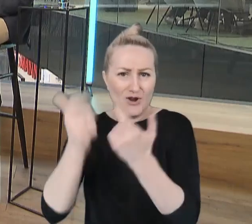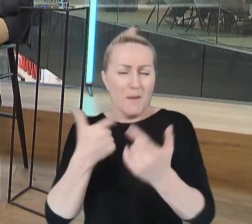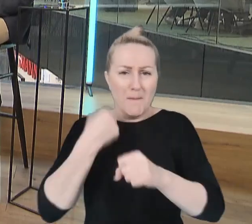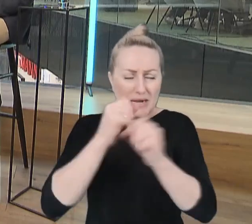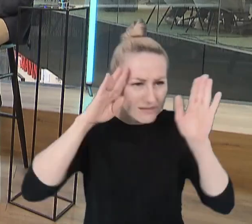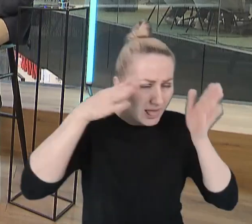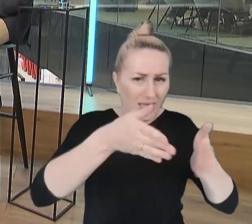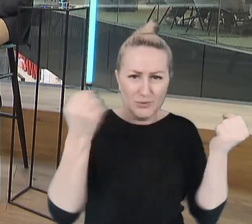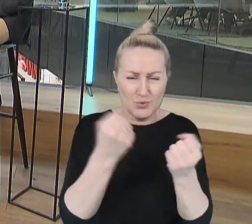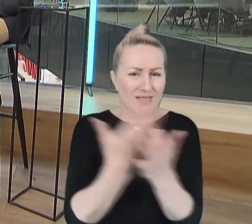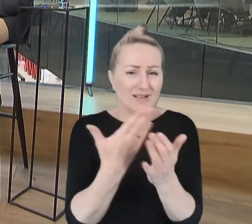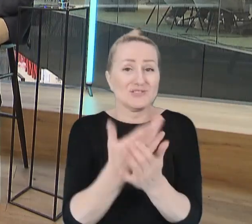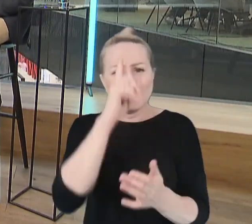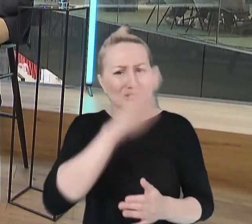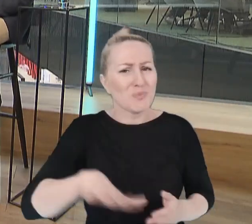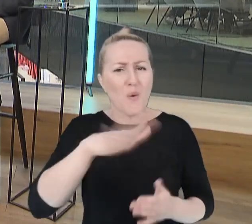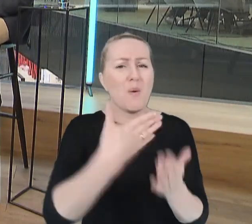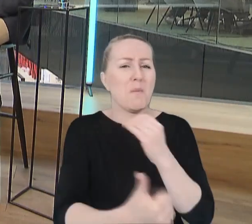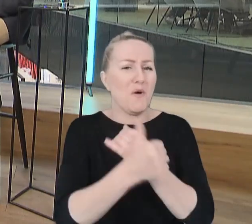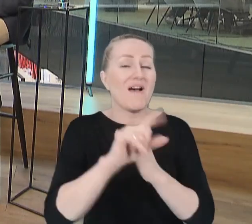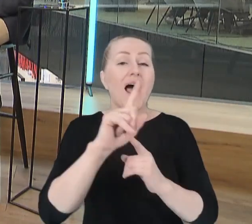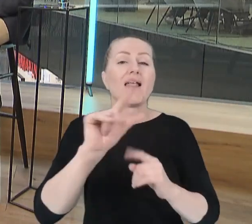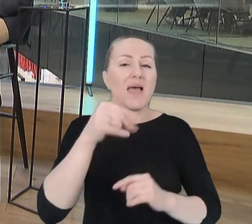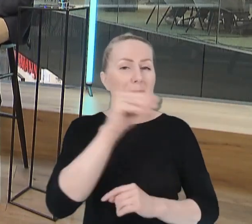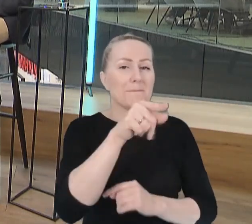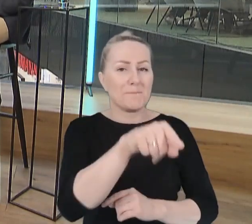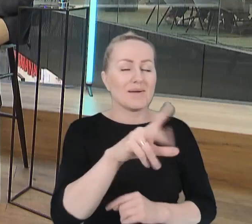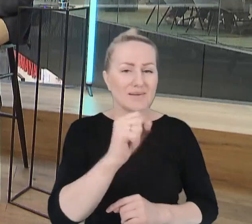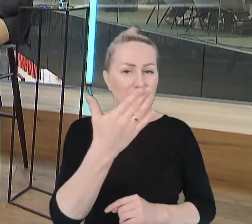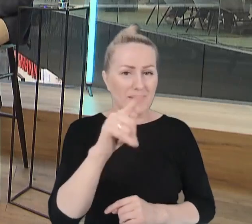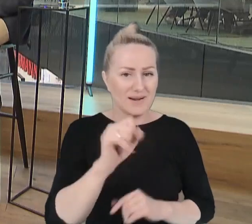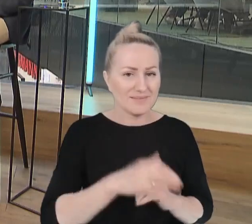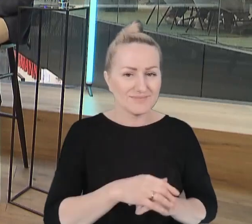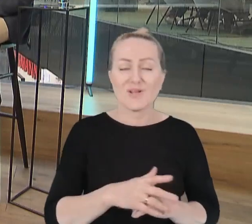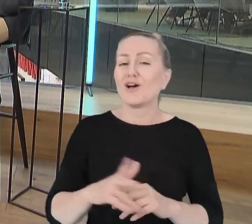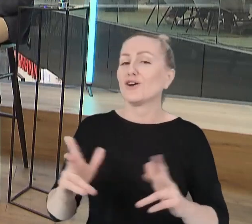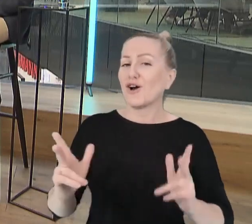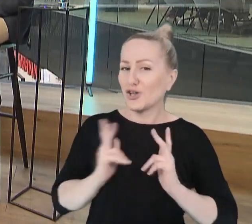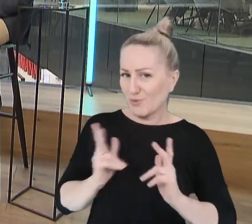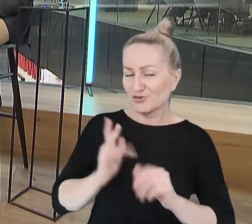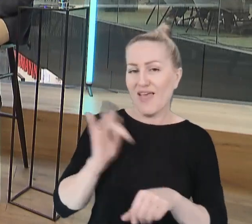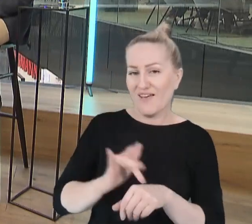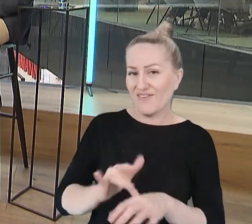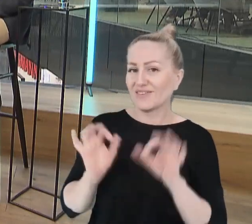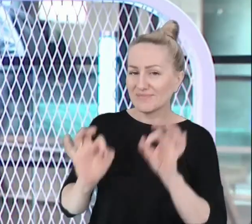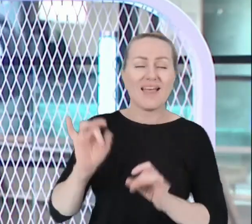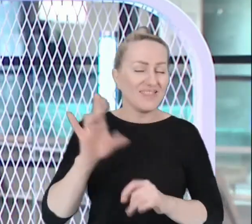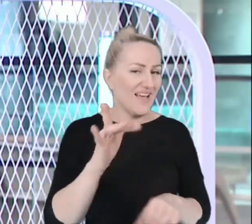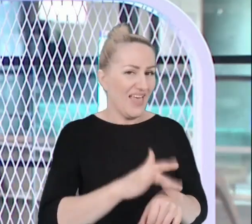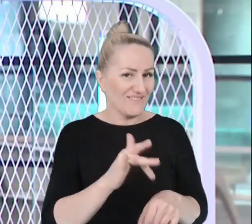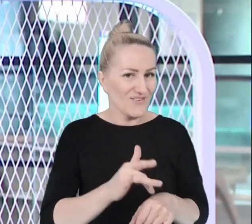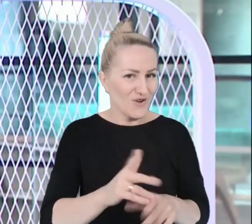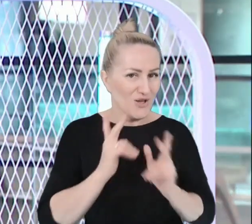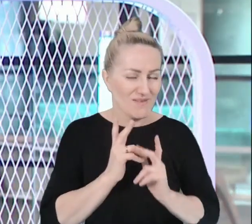naszym społeczeństwie? Ale najpierw może powiedz, jak czym ten odpoczynek... Efektywnie odpoczywa. Efektywnie odpoczywa. Faktycznie,